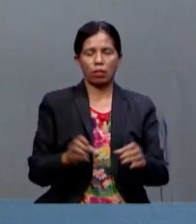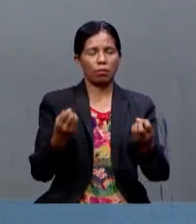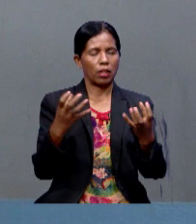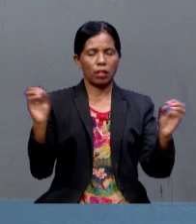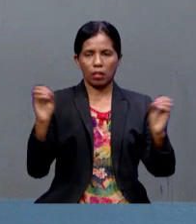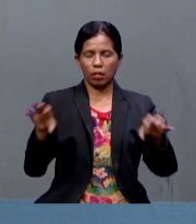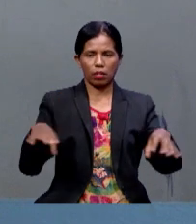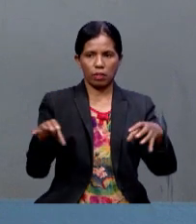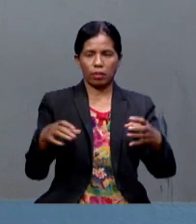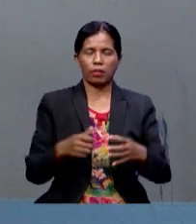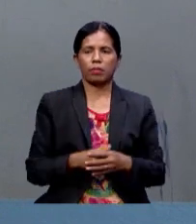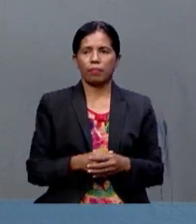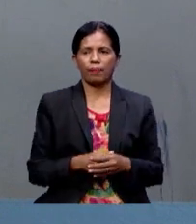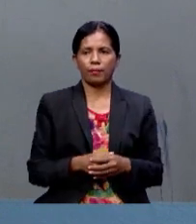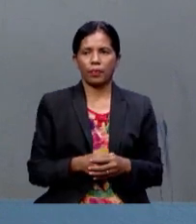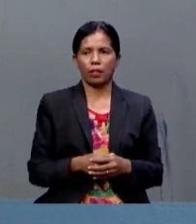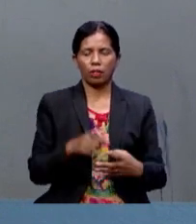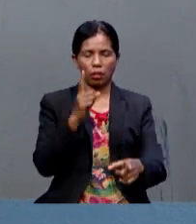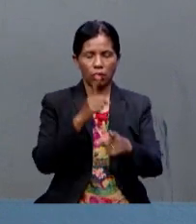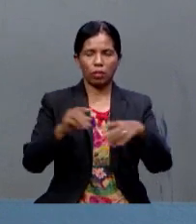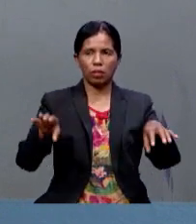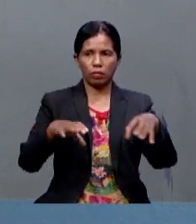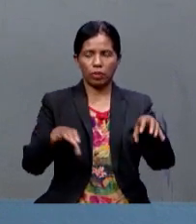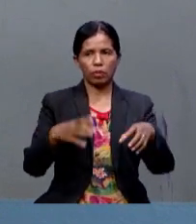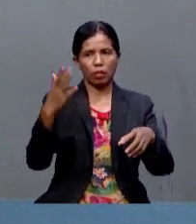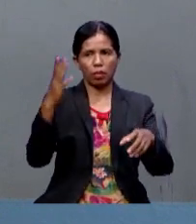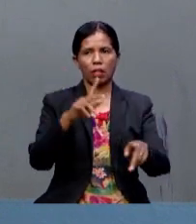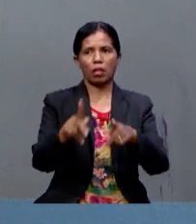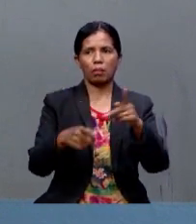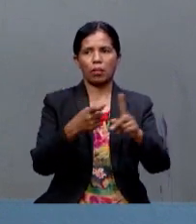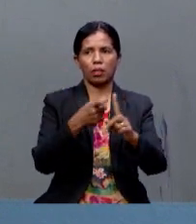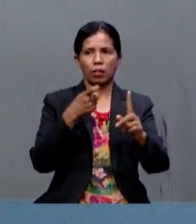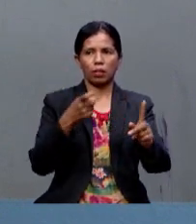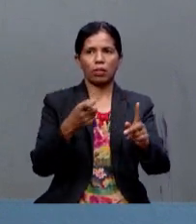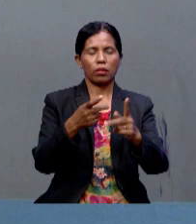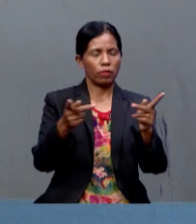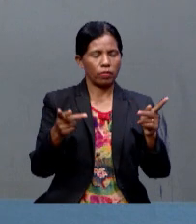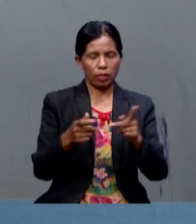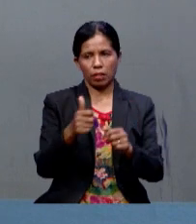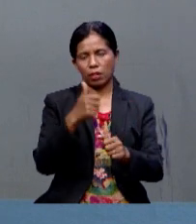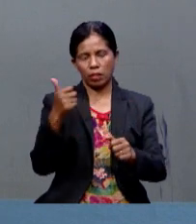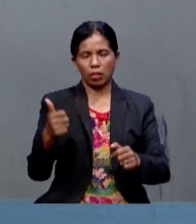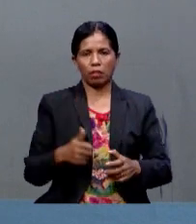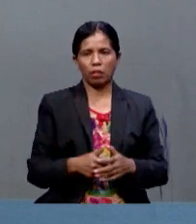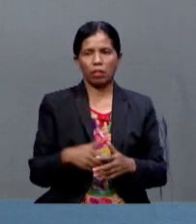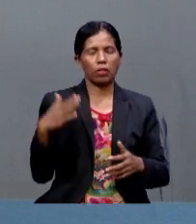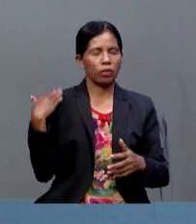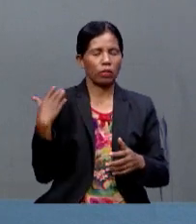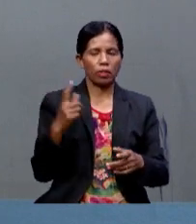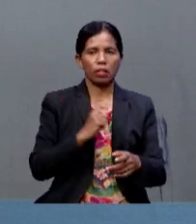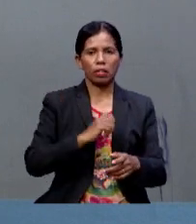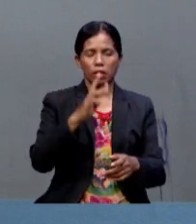Mas relari servisi ini panen demi sak emang hosi komunari fatin hosi lu gitu. Asa jawaban tiba nih